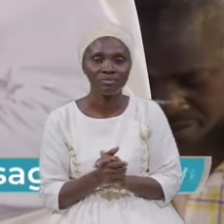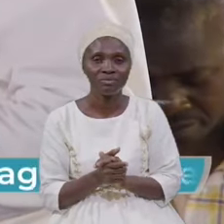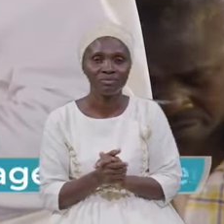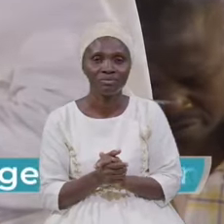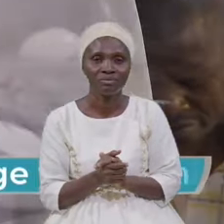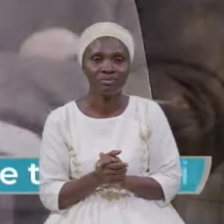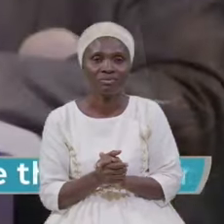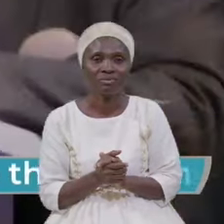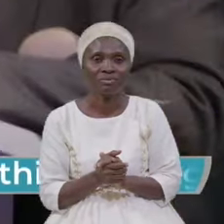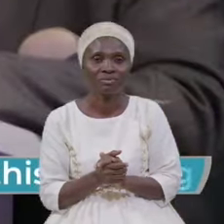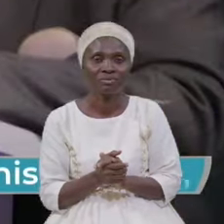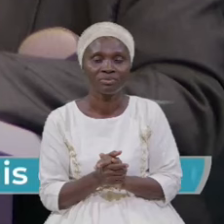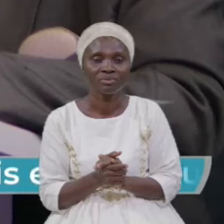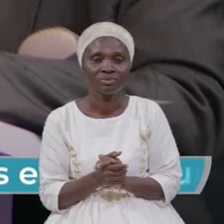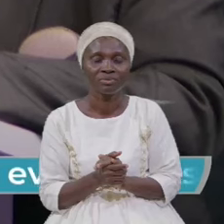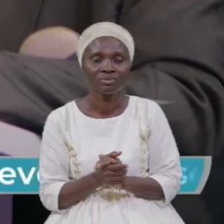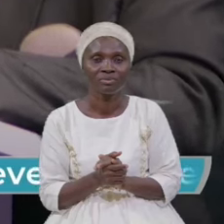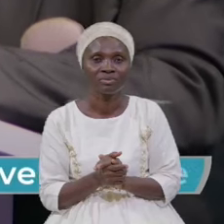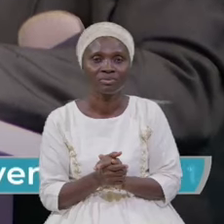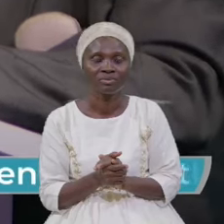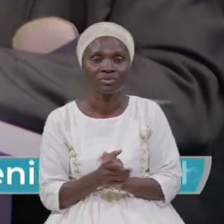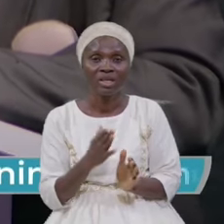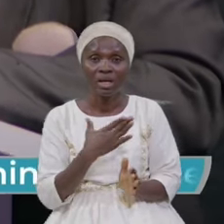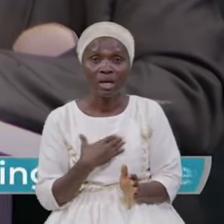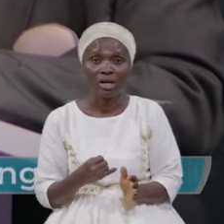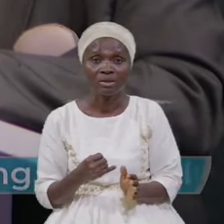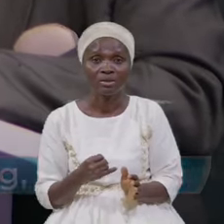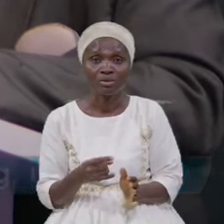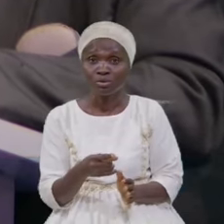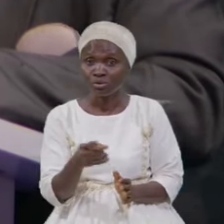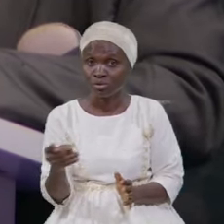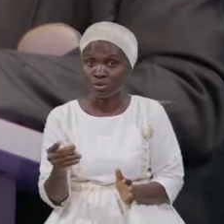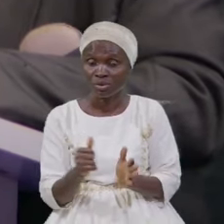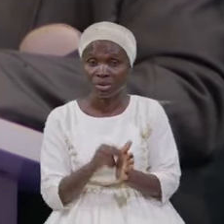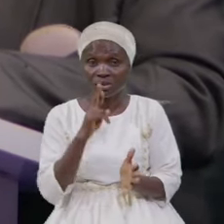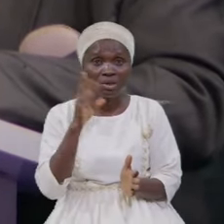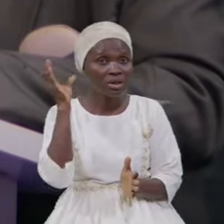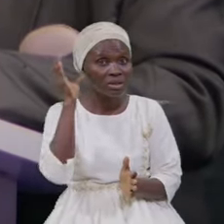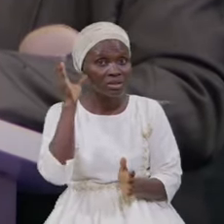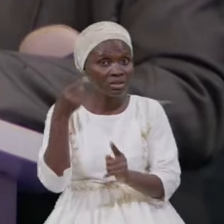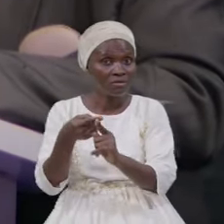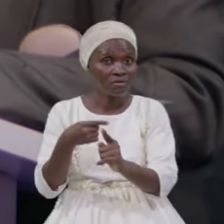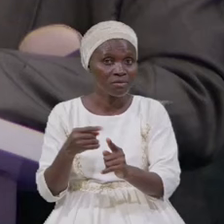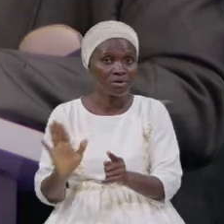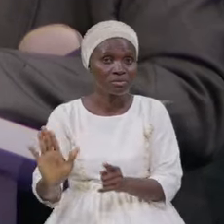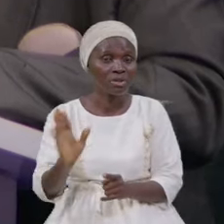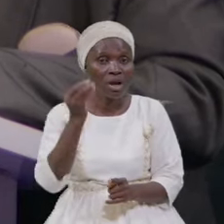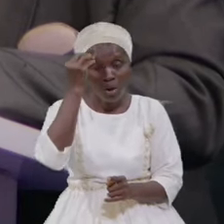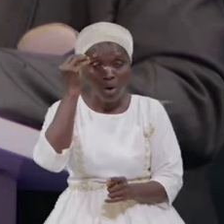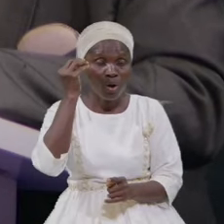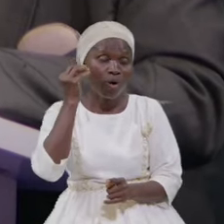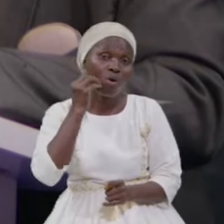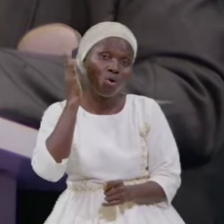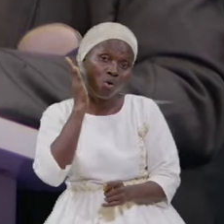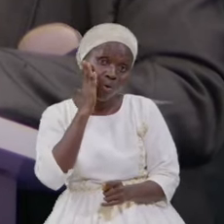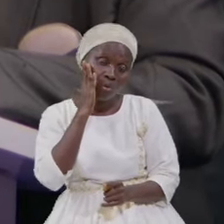remplissez correctement la fiche. Ou bien donnez les informations pour qu'on vous aide à remplir la fiche. Vous qui êtes en ligne,